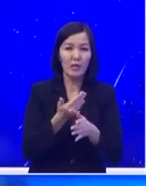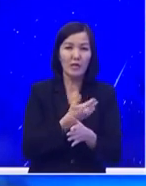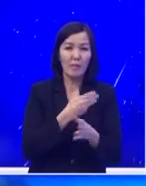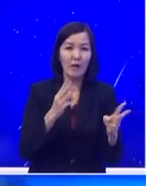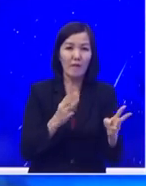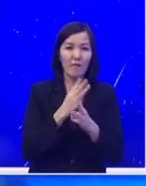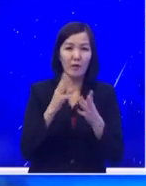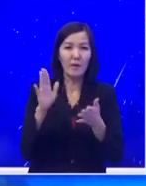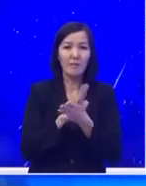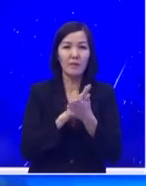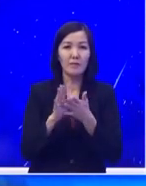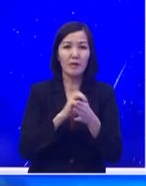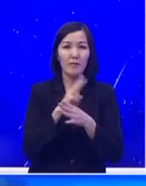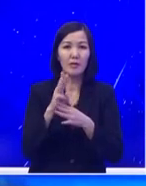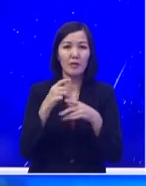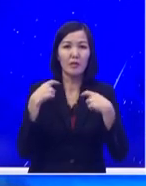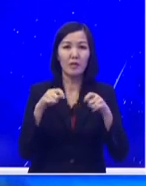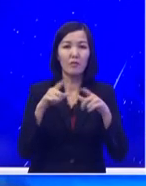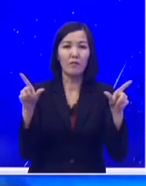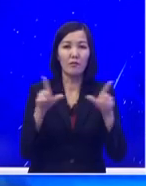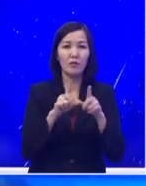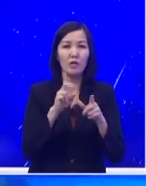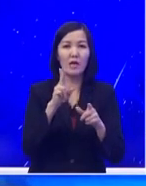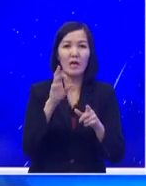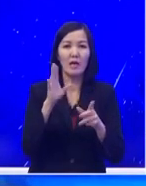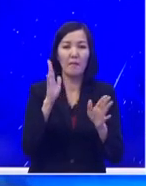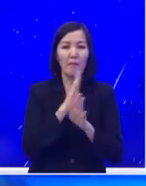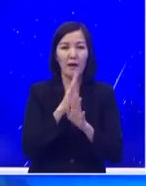намерены на бесплатной основе обеспечивать торговые точки эко-пакетами.